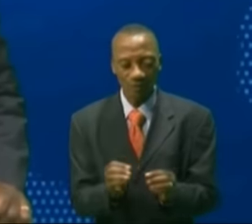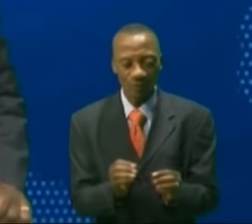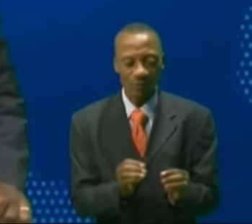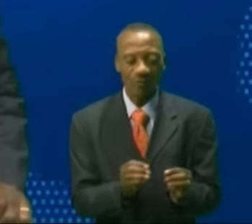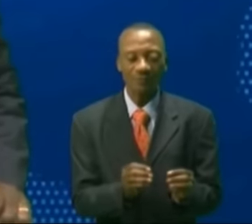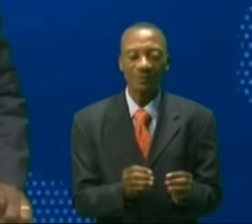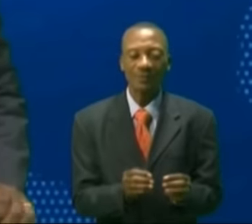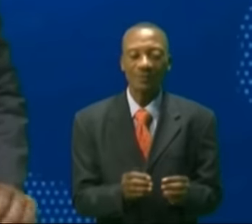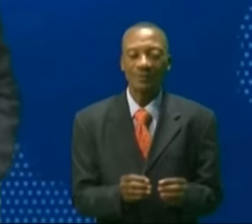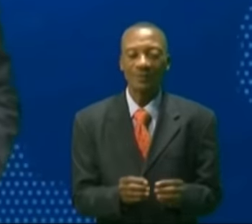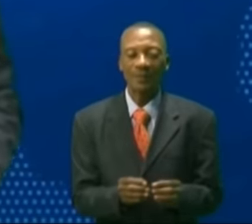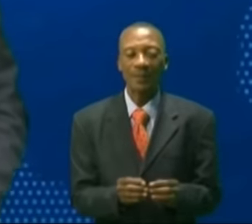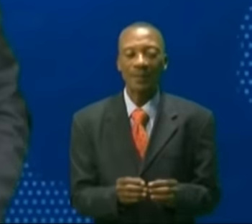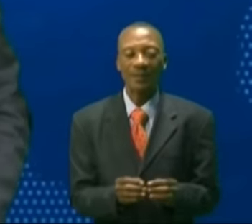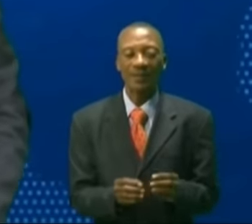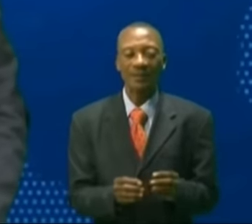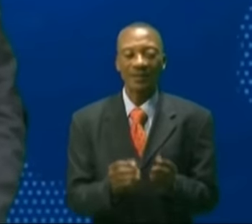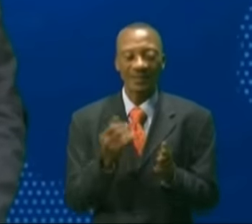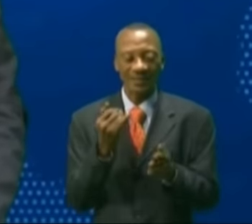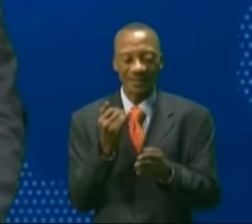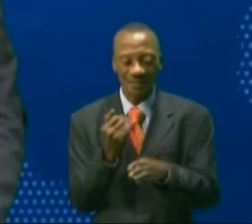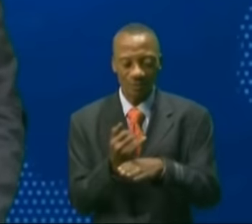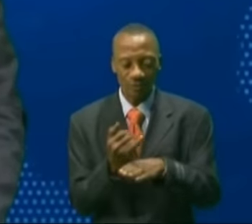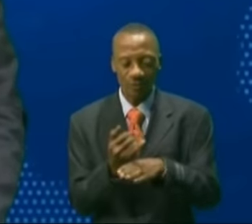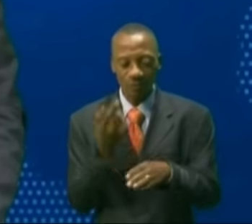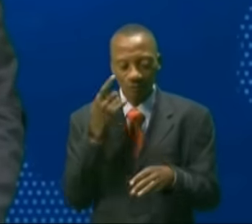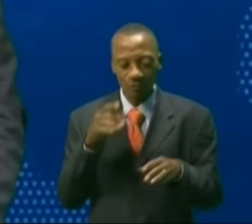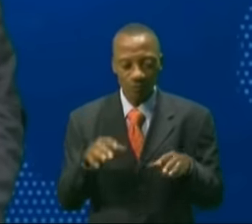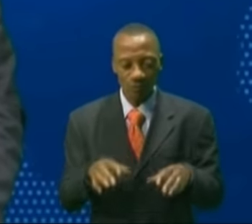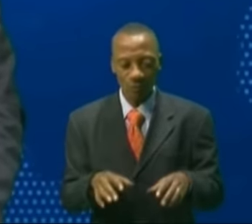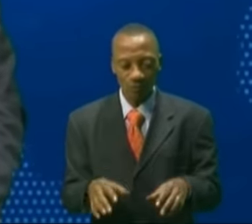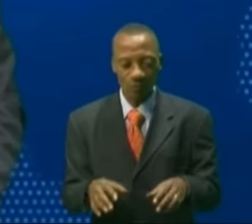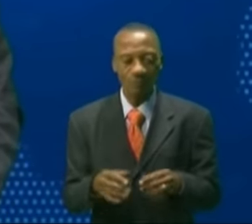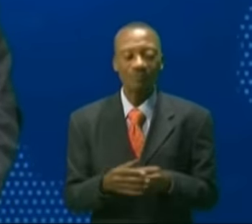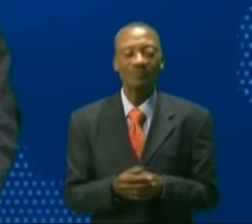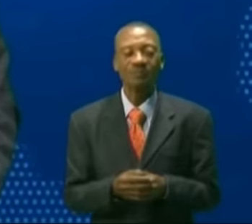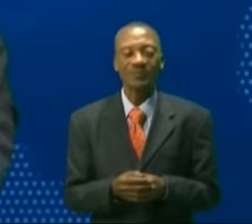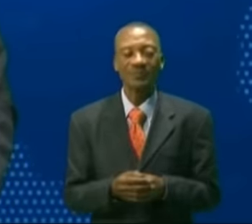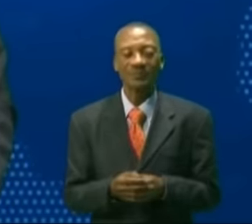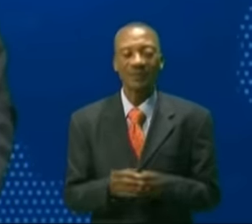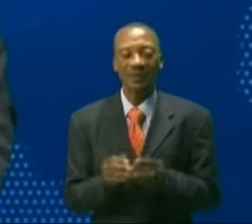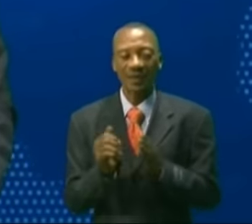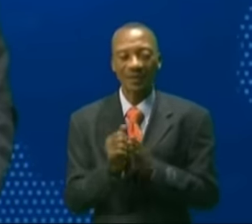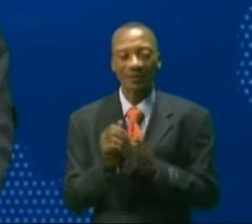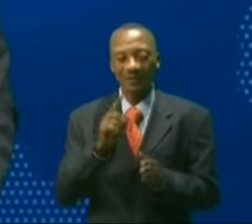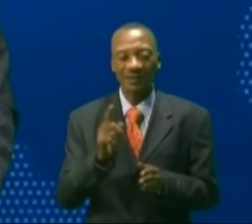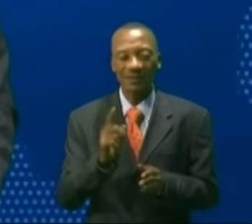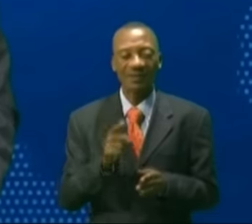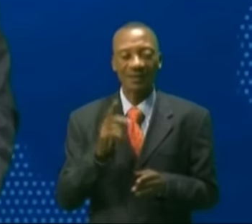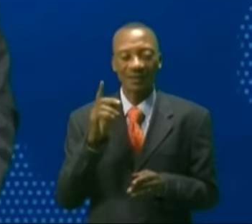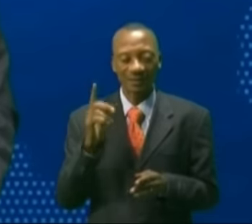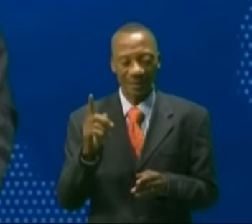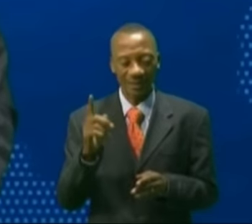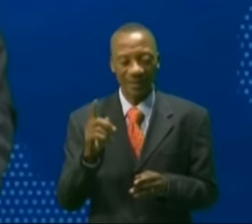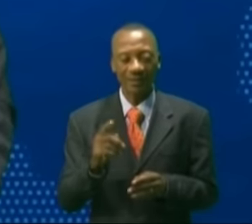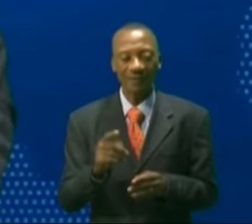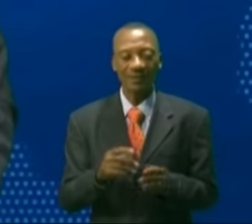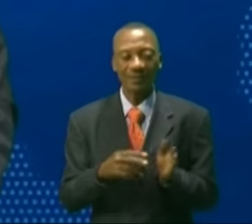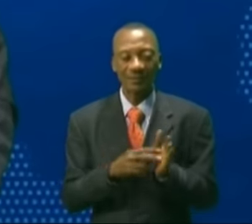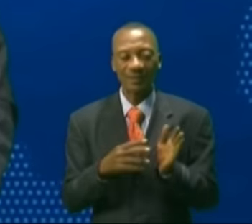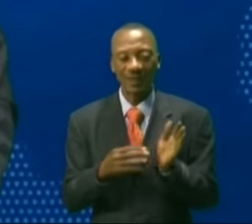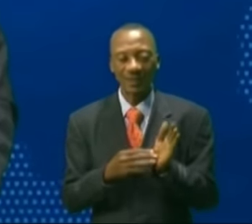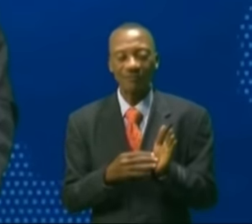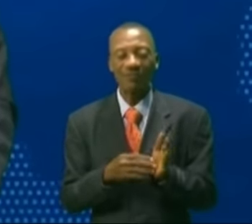du 18 février 2006, spécialement en ses articles 61, 69, 79,